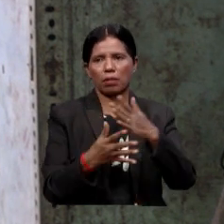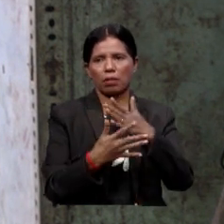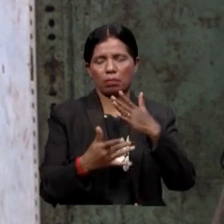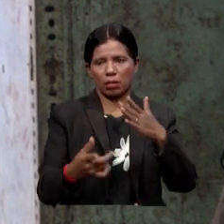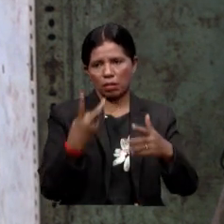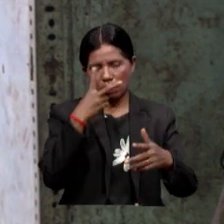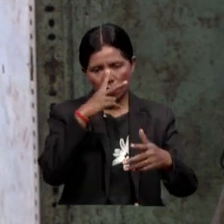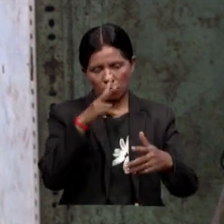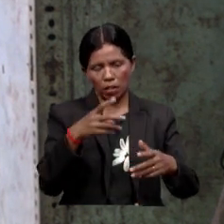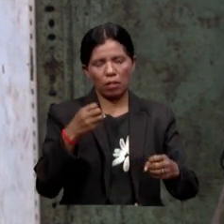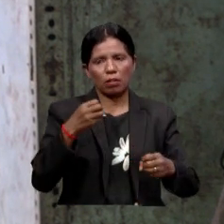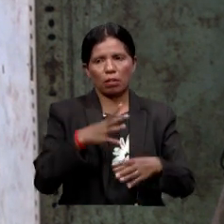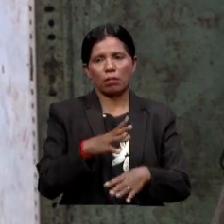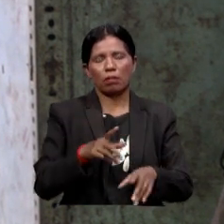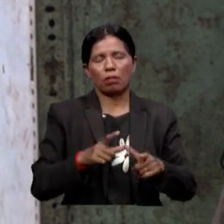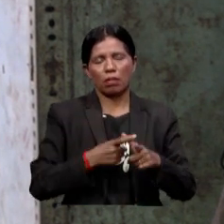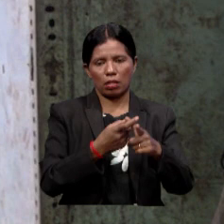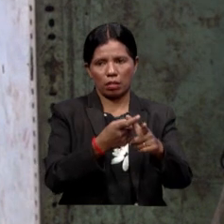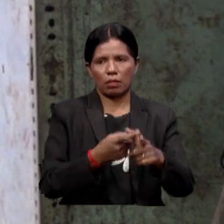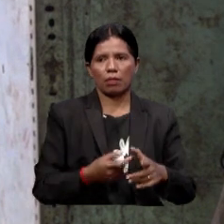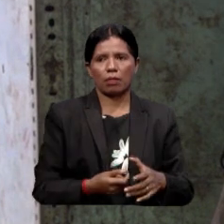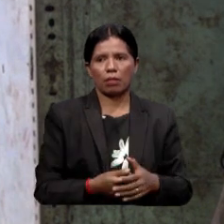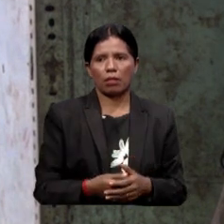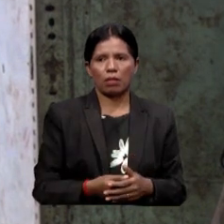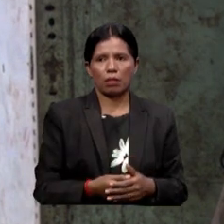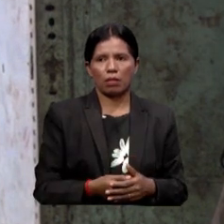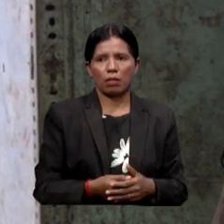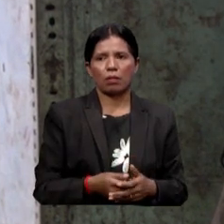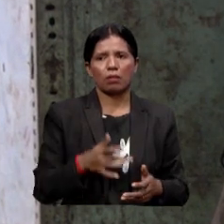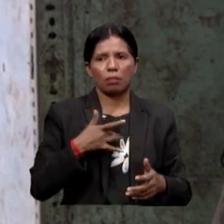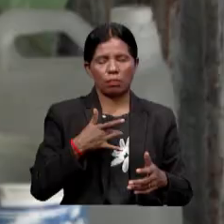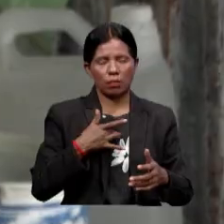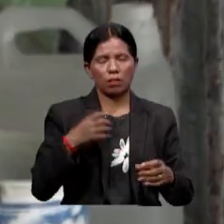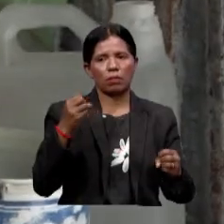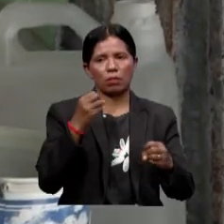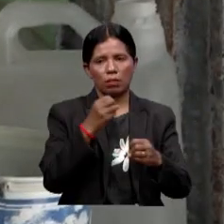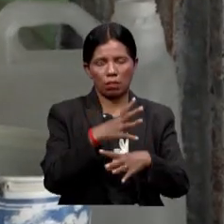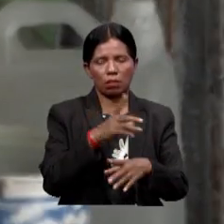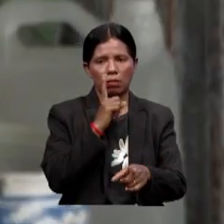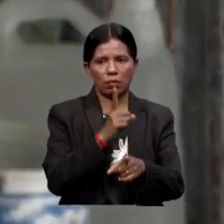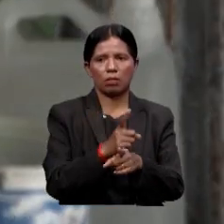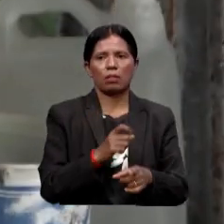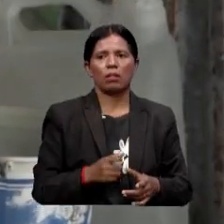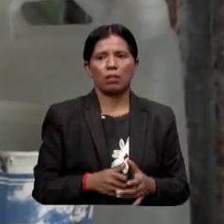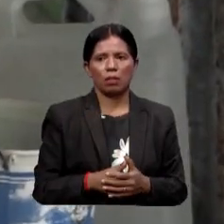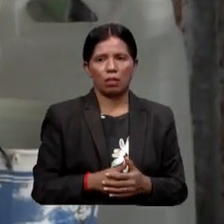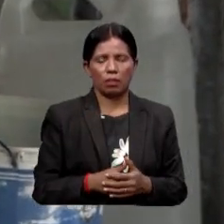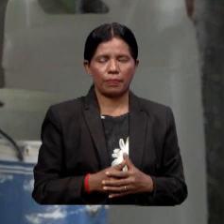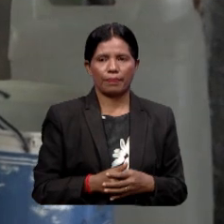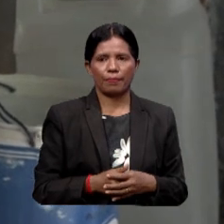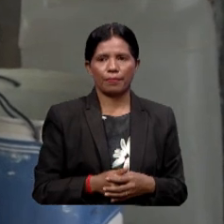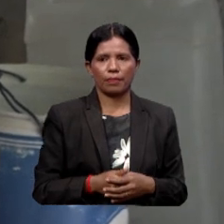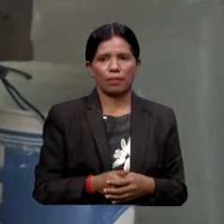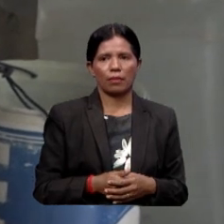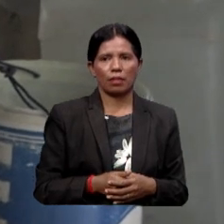mau tahu lagi, aku tahu. Kamu lalu operasi ni ni mau tahu tu. Nih kisah tem tahu tiba